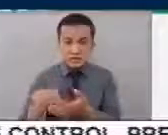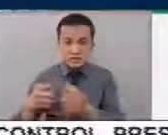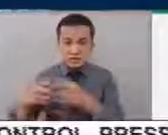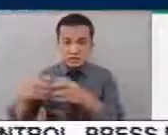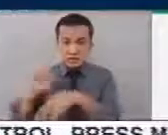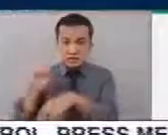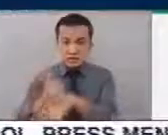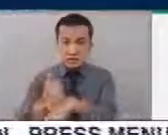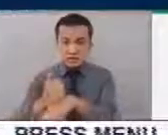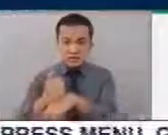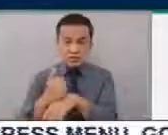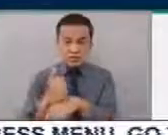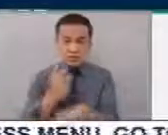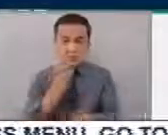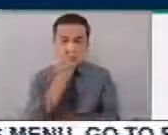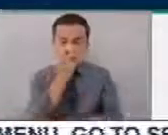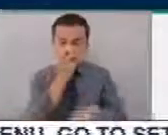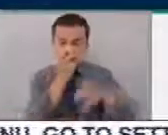siya